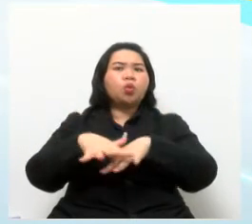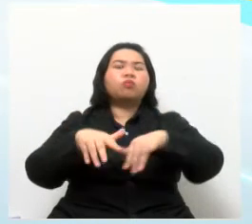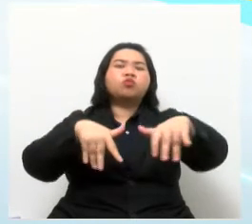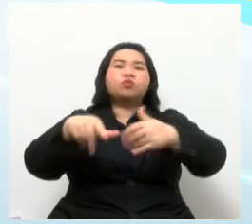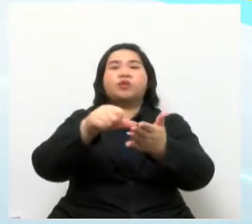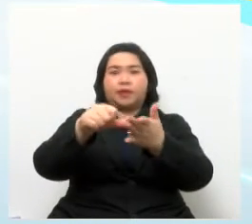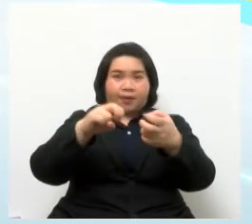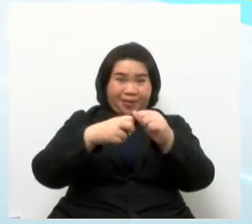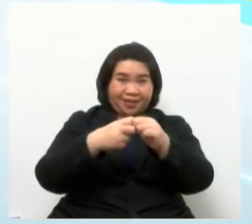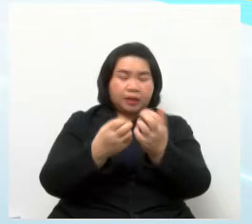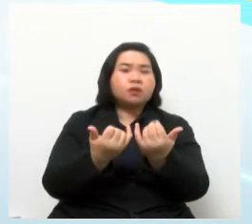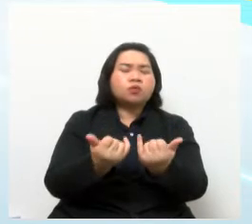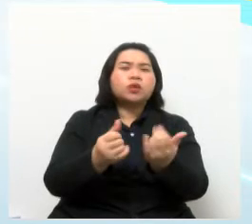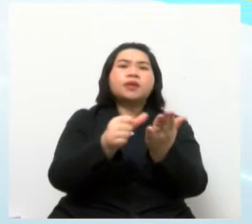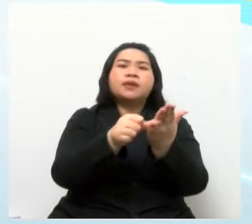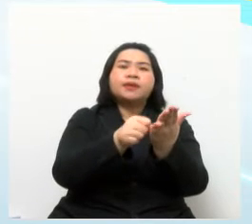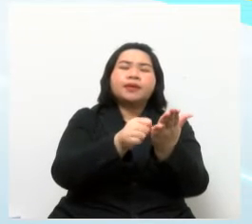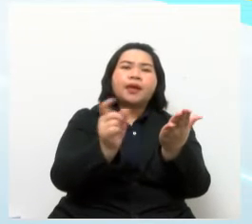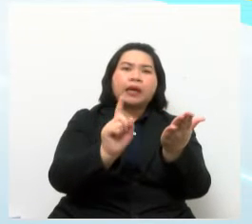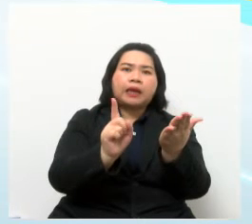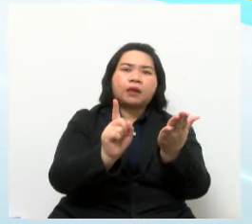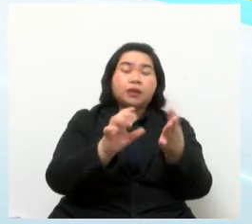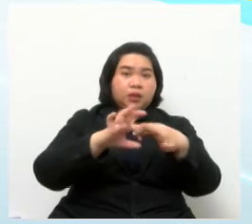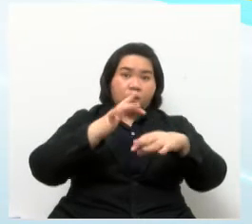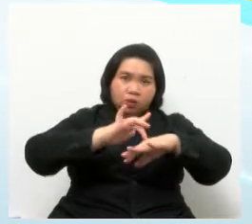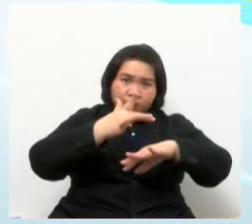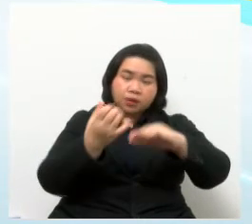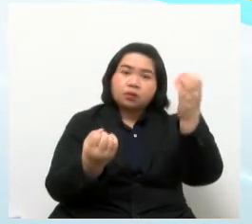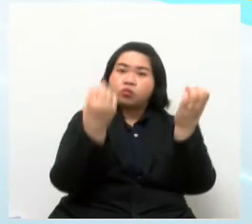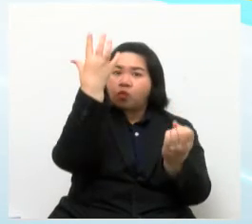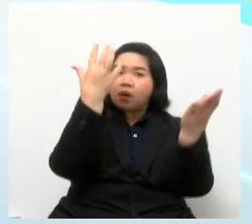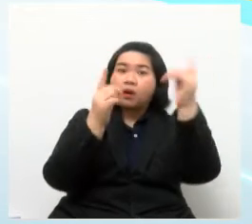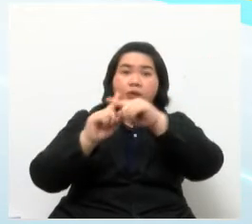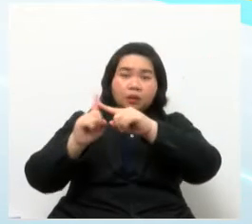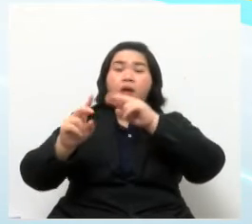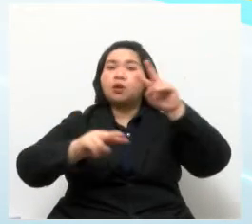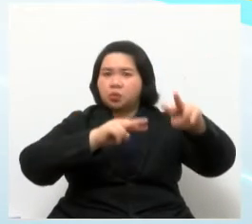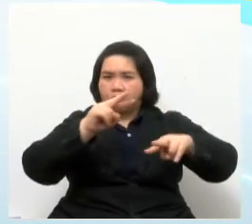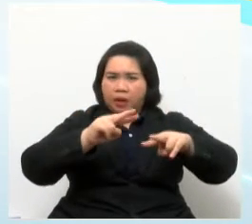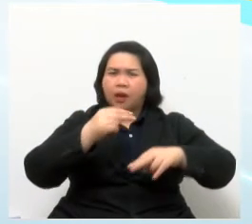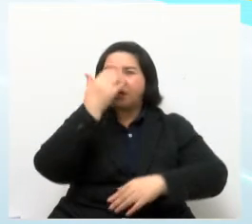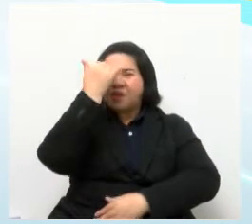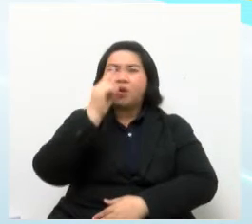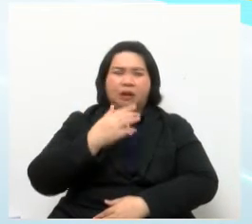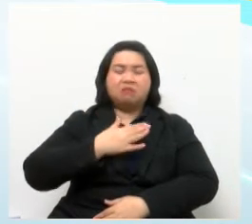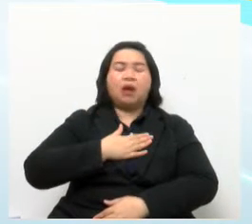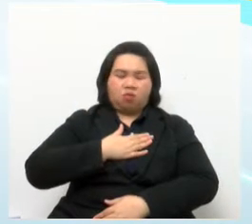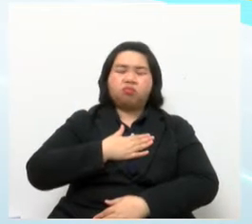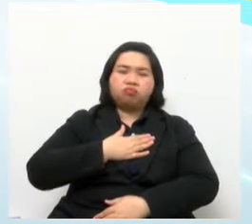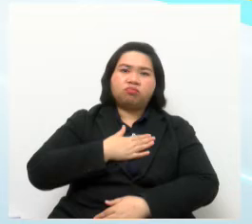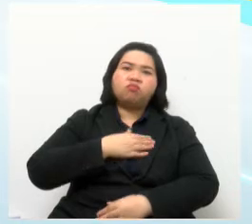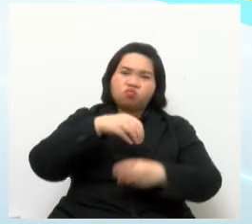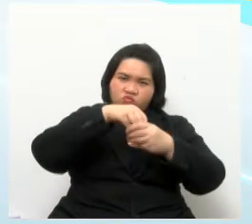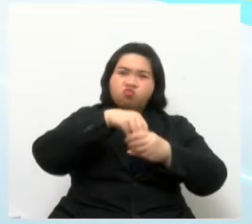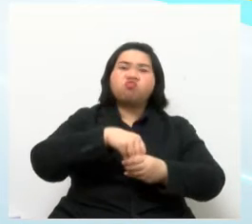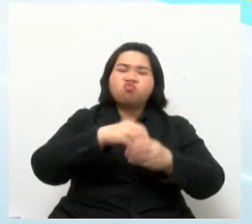ด้วยค่ะซึ่งเป็นการแก้ไขปัญหาในเรื่องของการอนุรักษ์ทรัพยากรธรรมชาติและสิ่งแวดล้อมเพราะว่าเราเนี่ยจำเป็นที่จะต้องอาศัยนะคะในส่